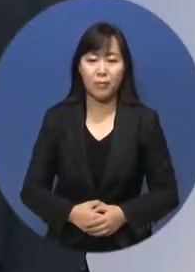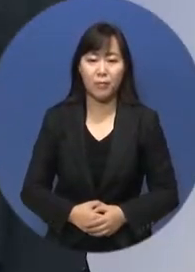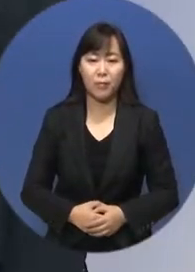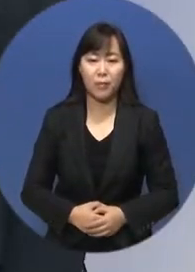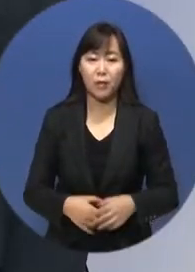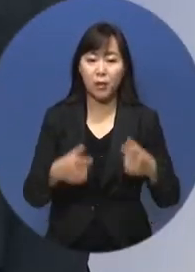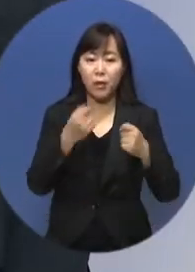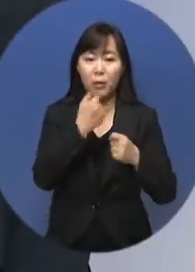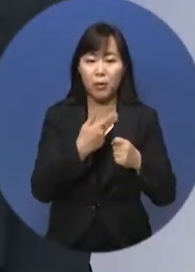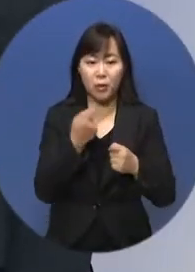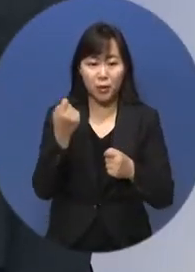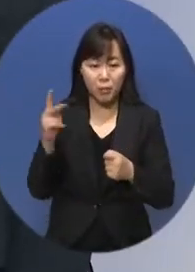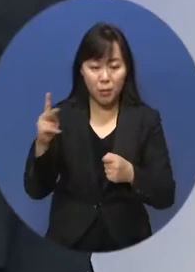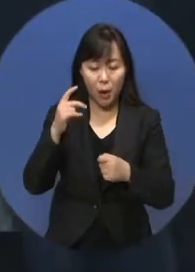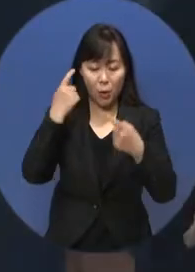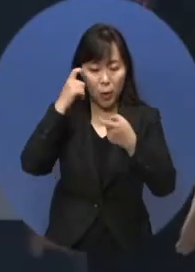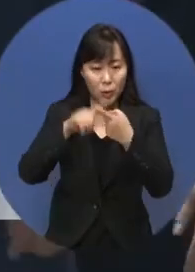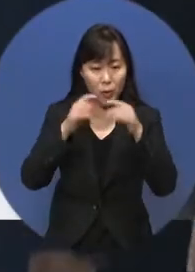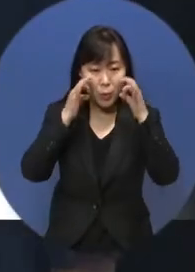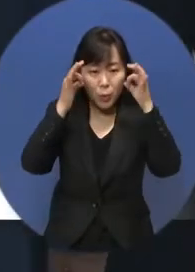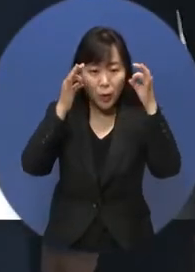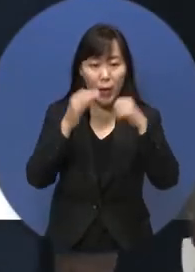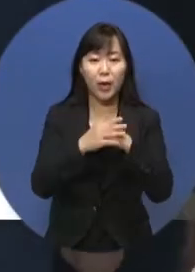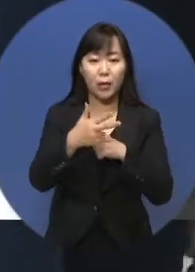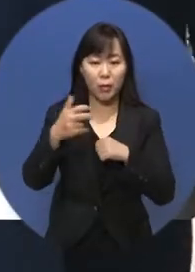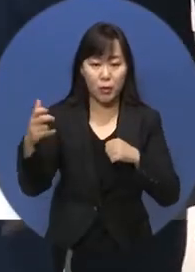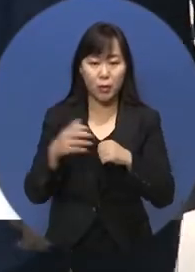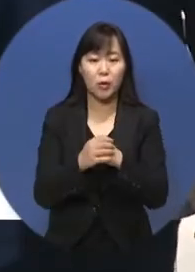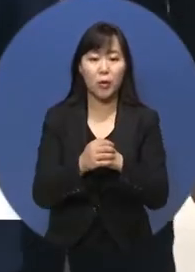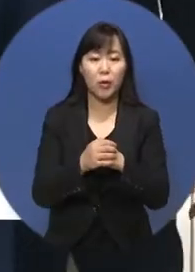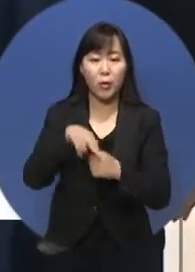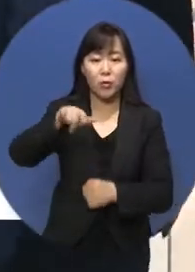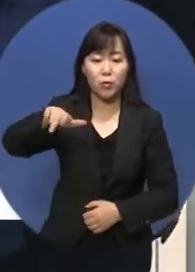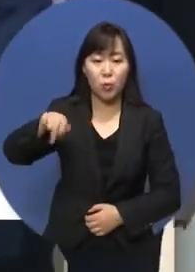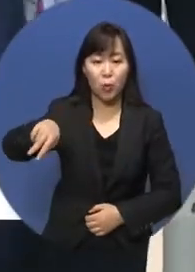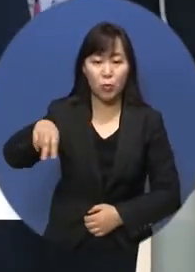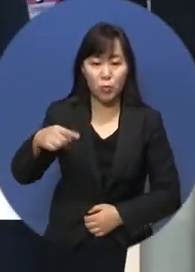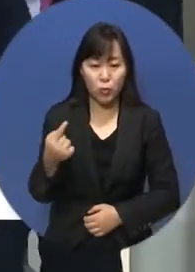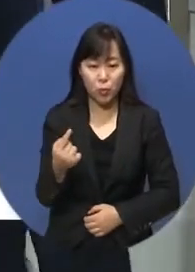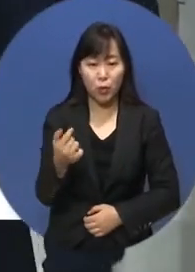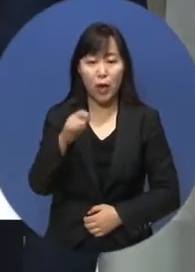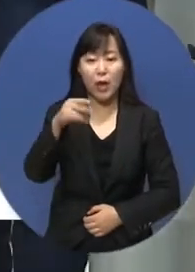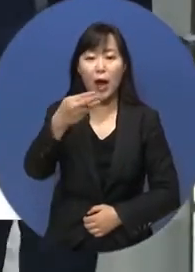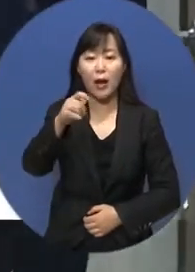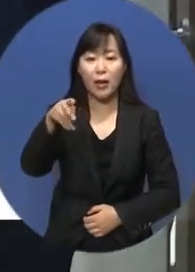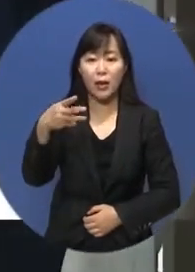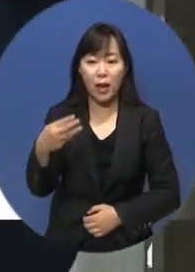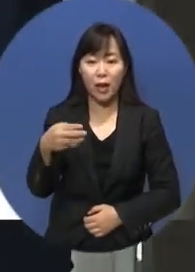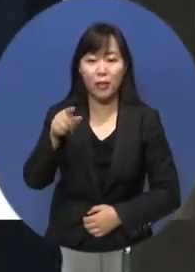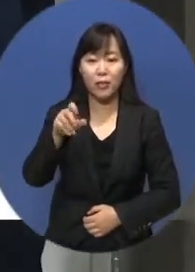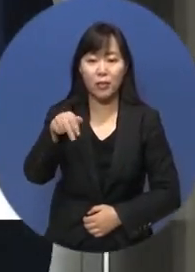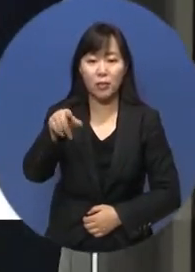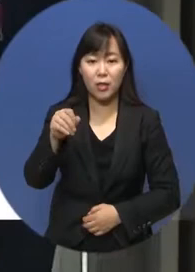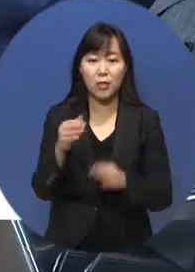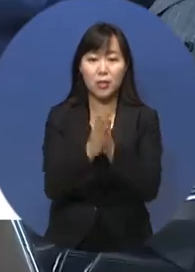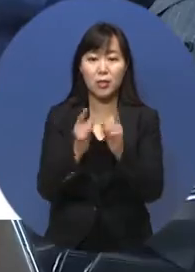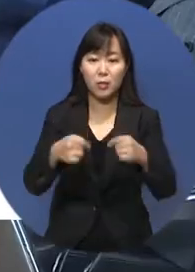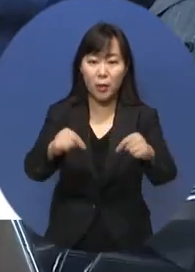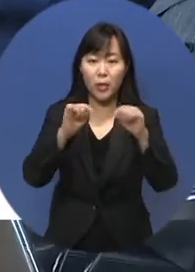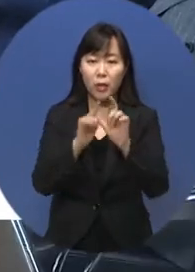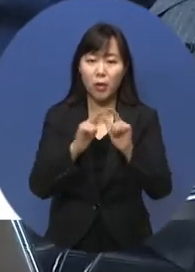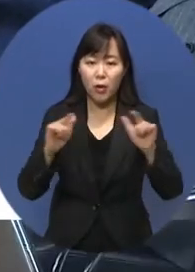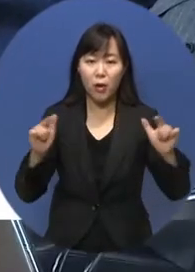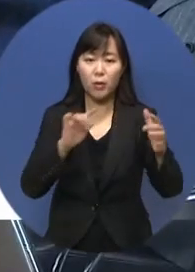이러한 복지TV의 관심과 노력에 인도네시아 종교부 수코소 할랄청장이 직접 본사를 방문해